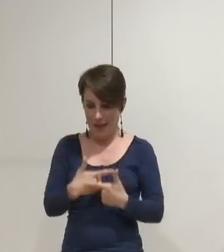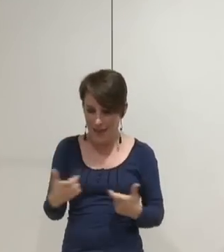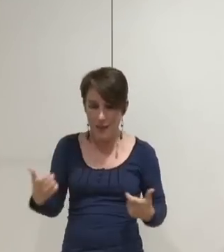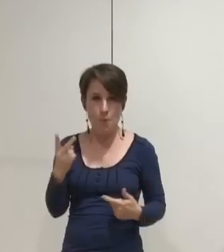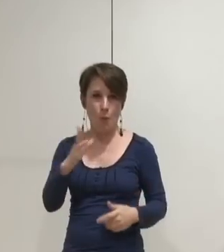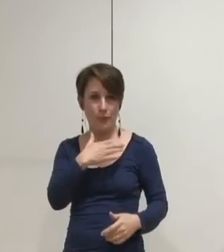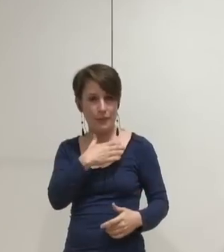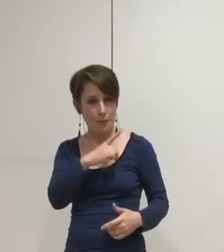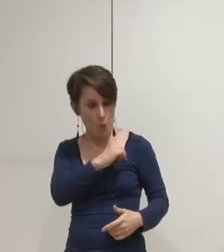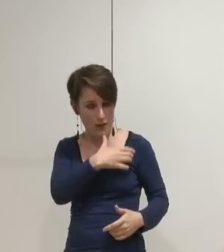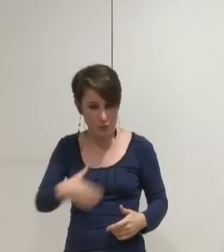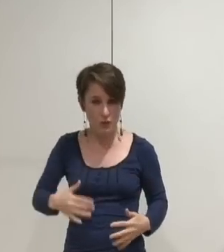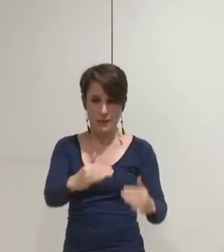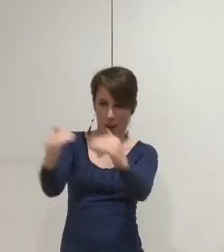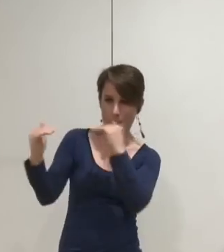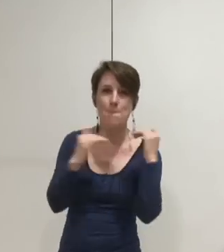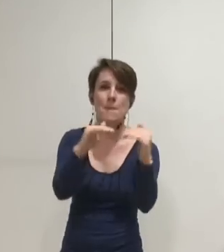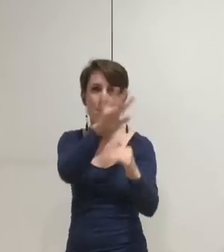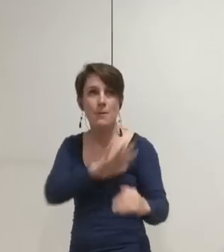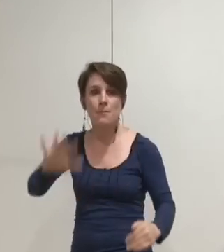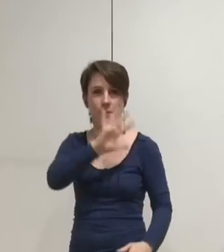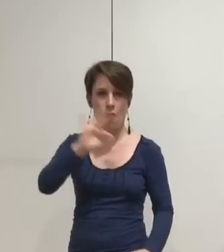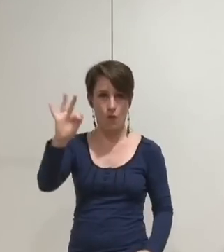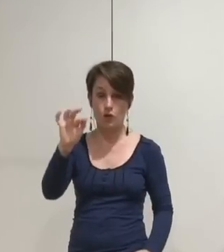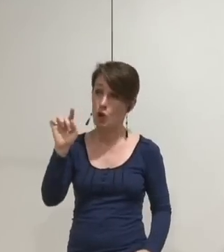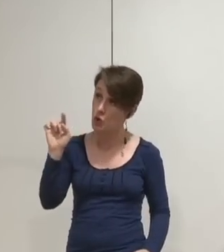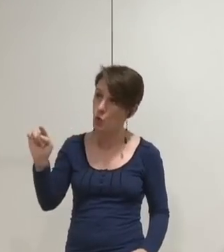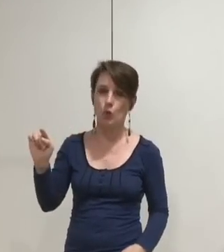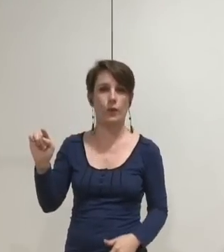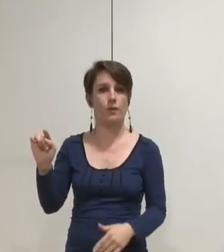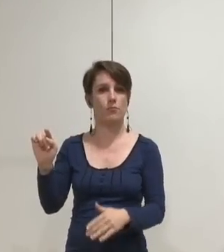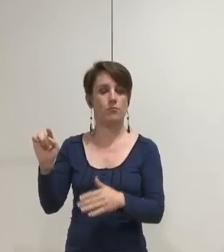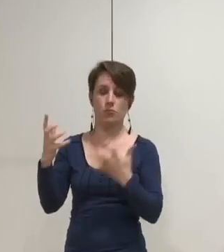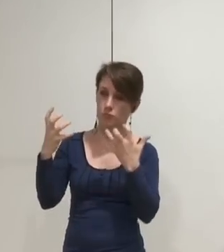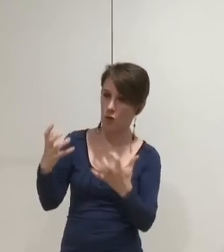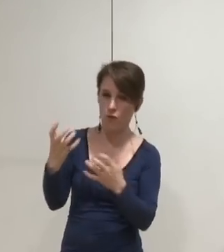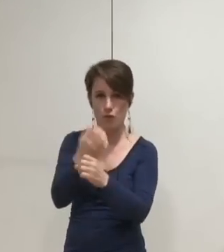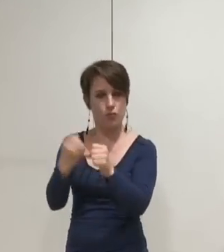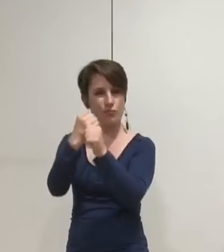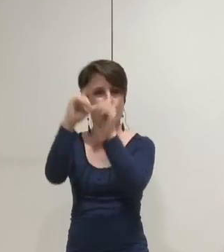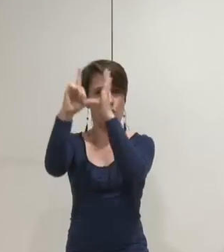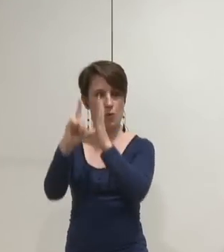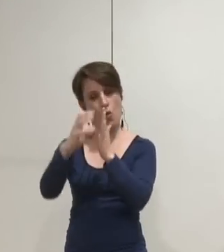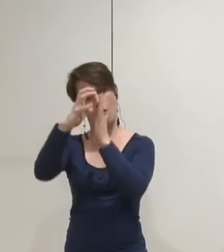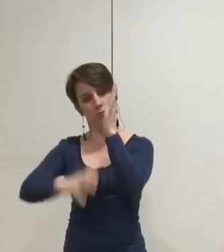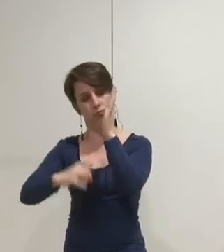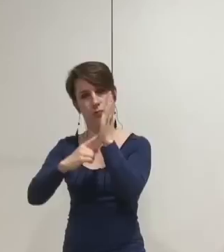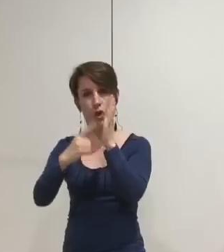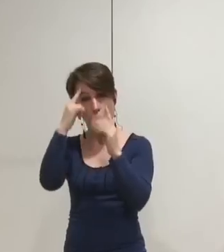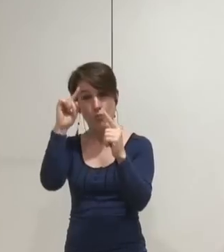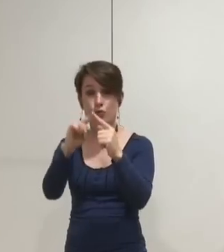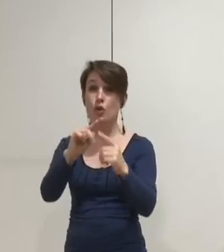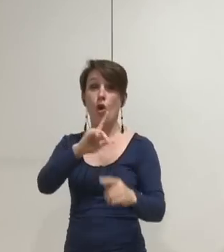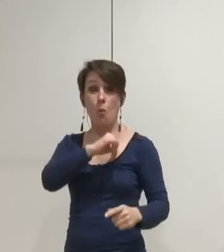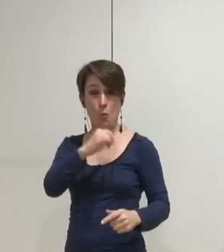municipale le choix qu'il a fait à ce moment-là c'est d'homogénéisé à tel point si j'ose dire que non seulement toutes les PM de France